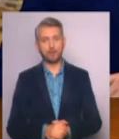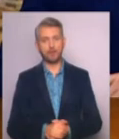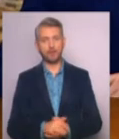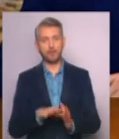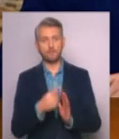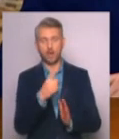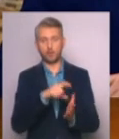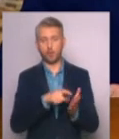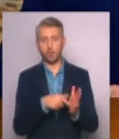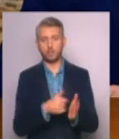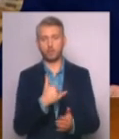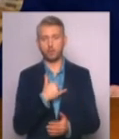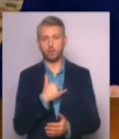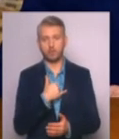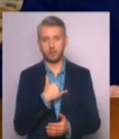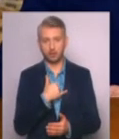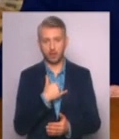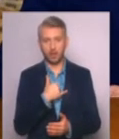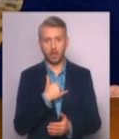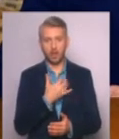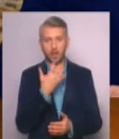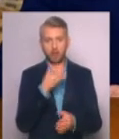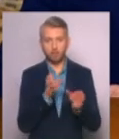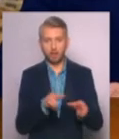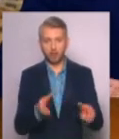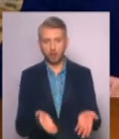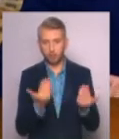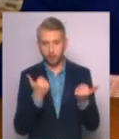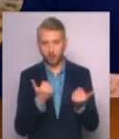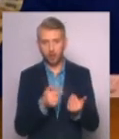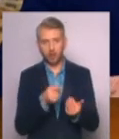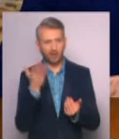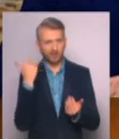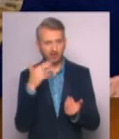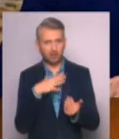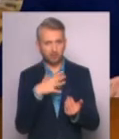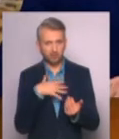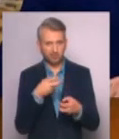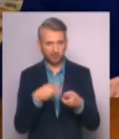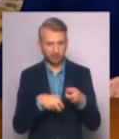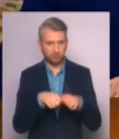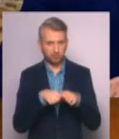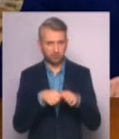із комнат у мене сняли батарею. Батарея в своє время потекла. Угу.